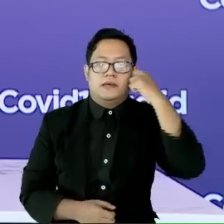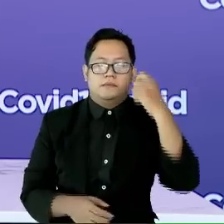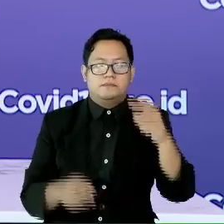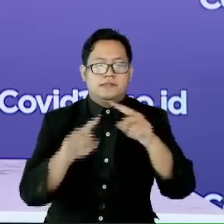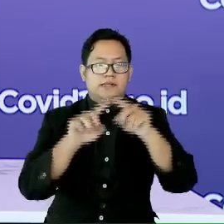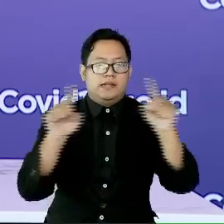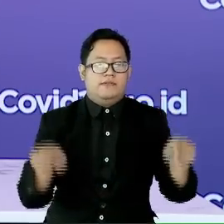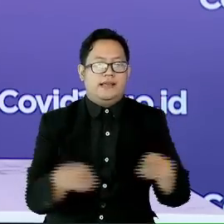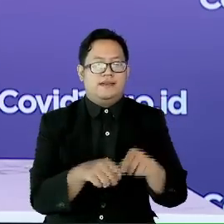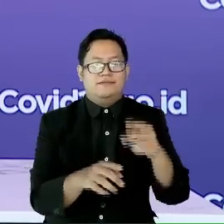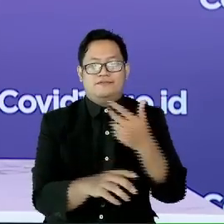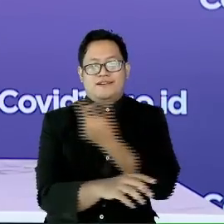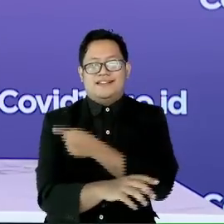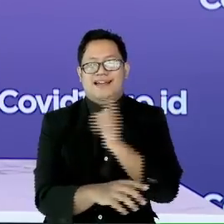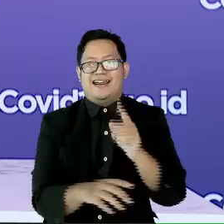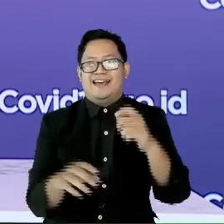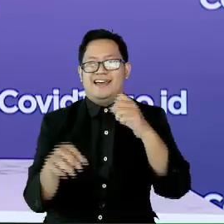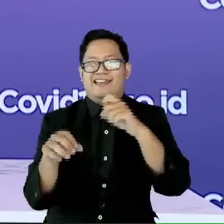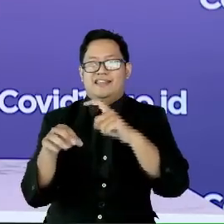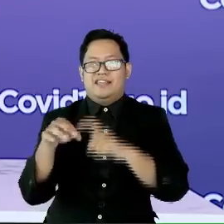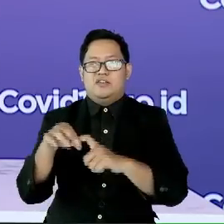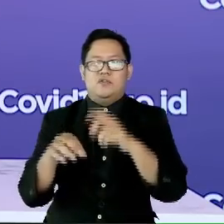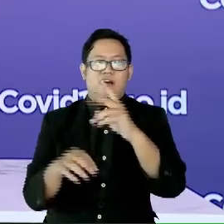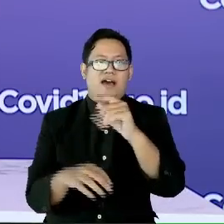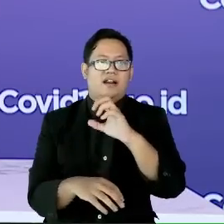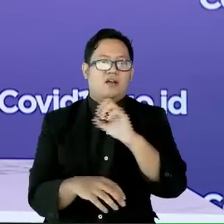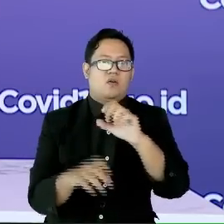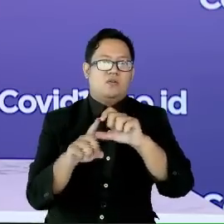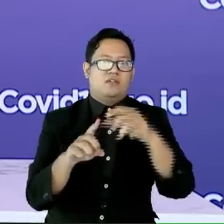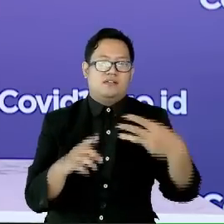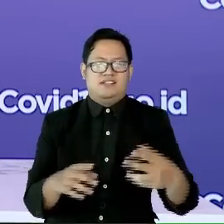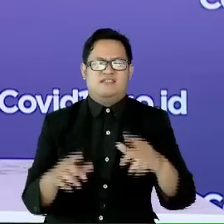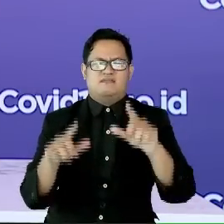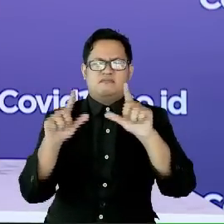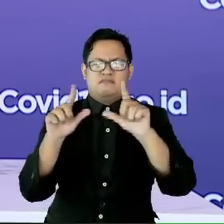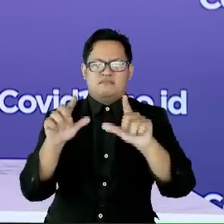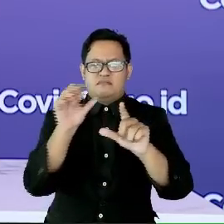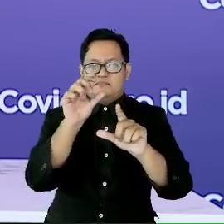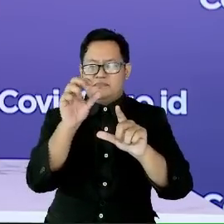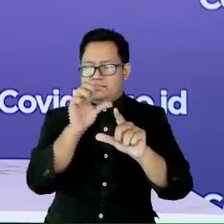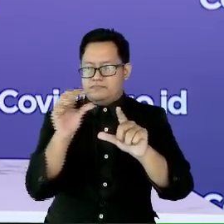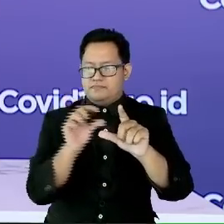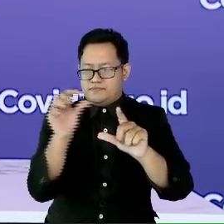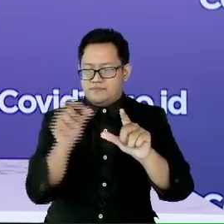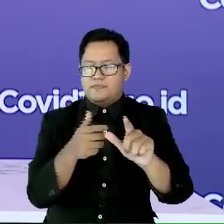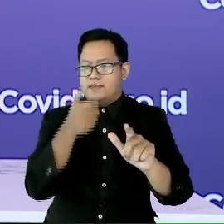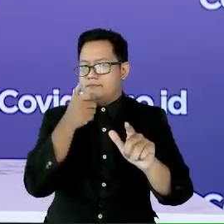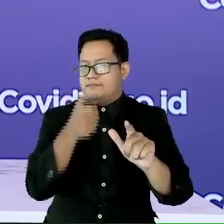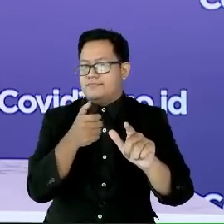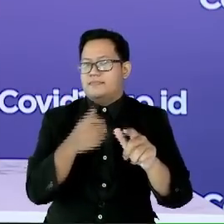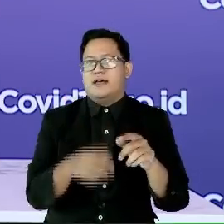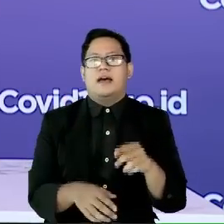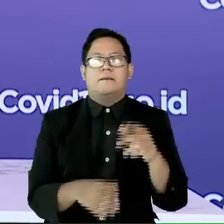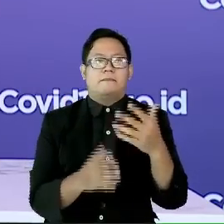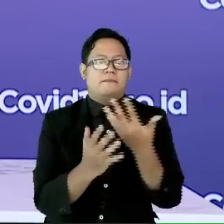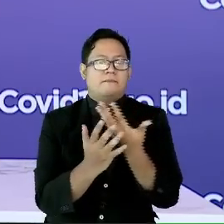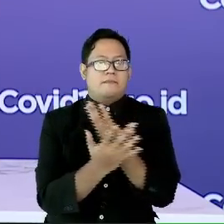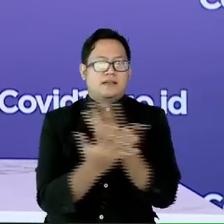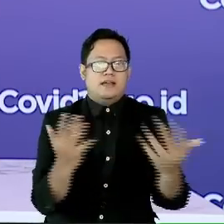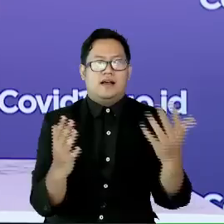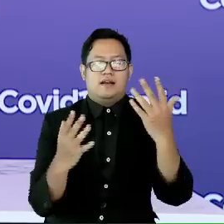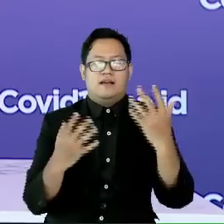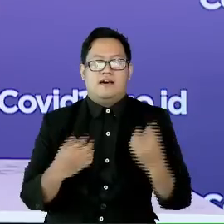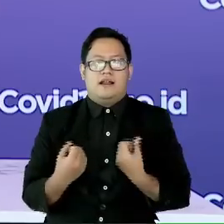vaksin terdapat QR Code yang berisi data pribadi, maka masyarakat diminta untuk dapat mendownload aplikasi